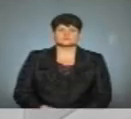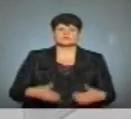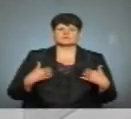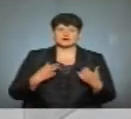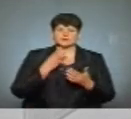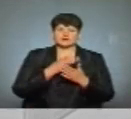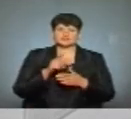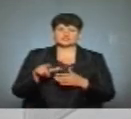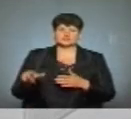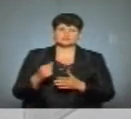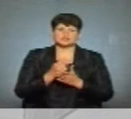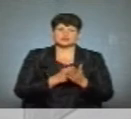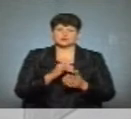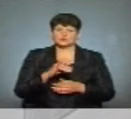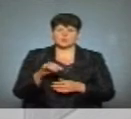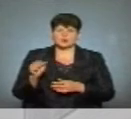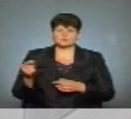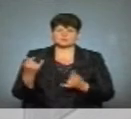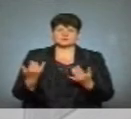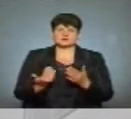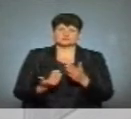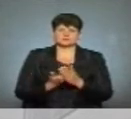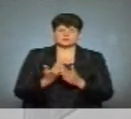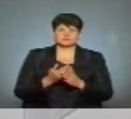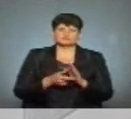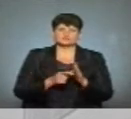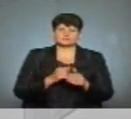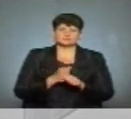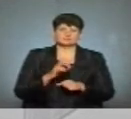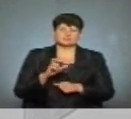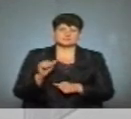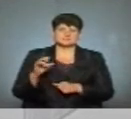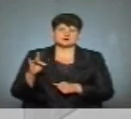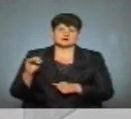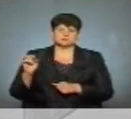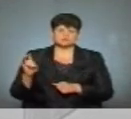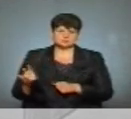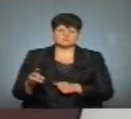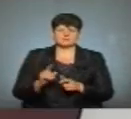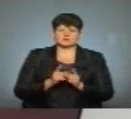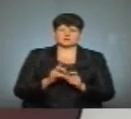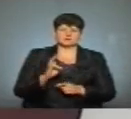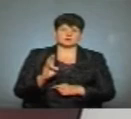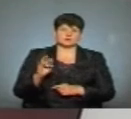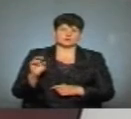Вітаю глядачів телеканалу ЮА Тернопіль. В ефірі новини. У студії Богдана Сарабун, сурдопереклад Надія Куцовська.